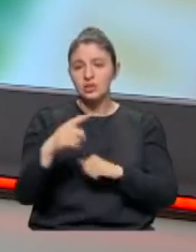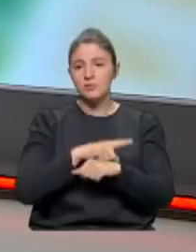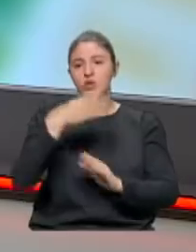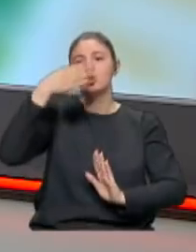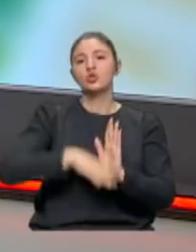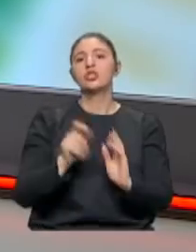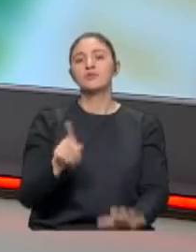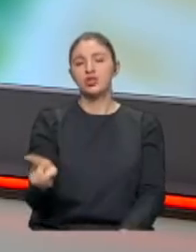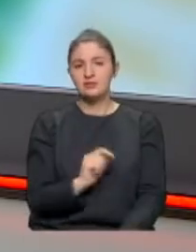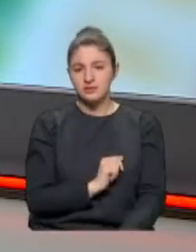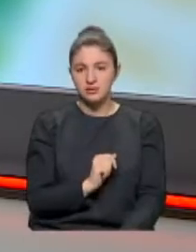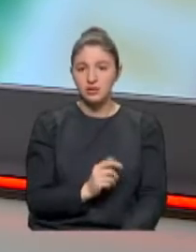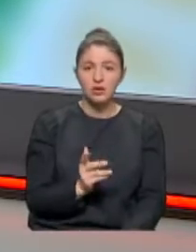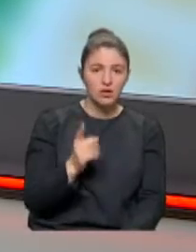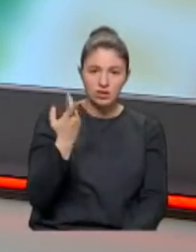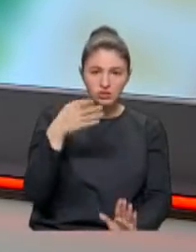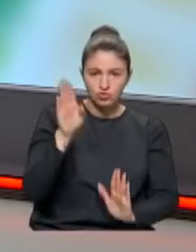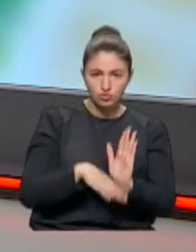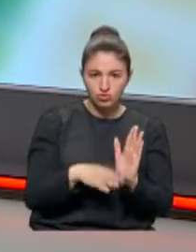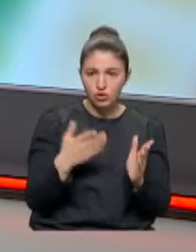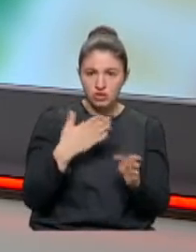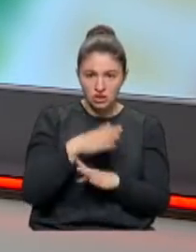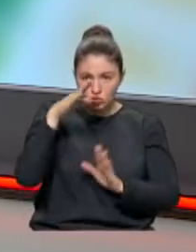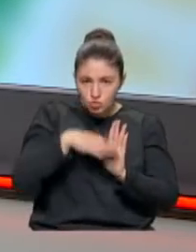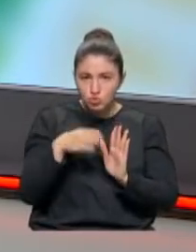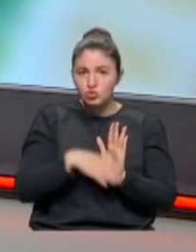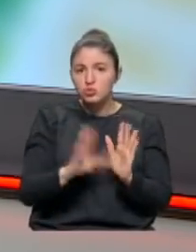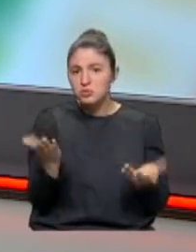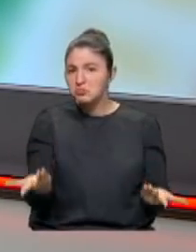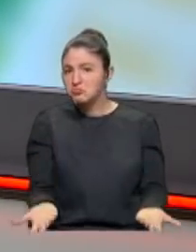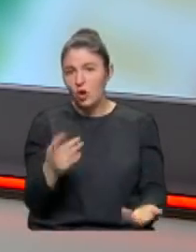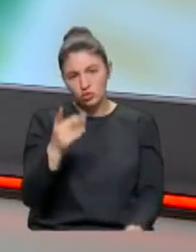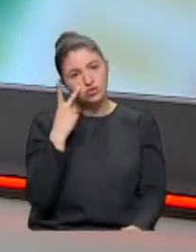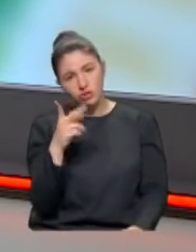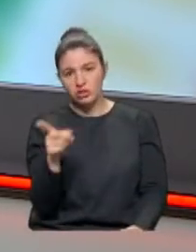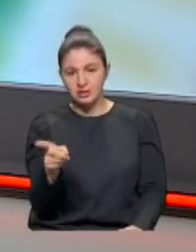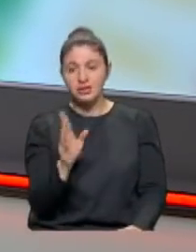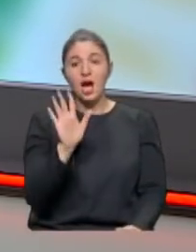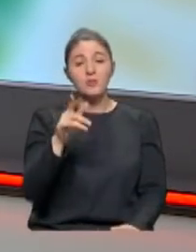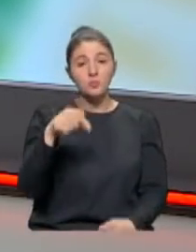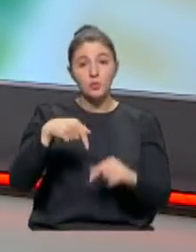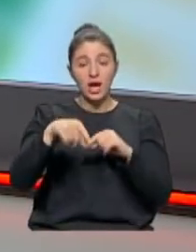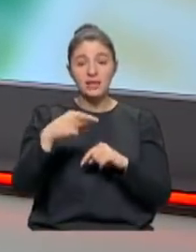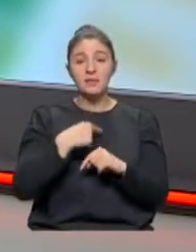dönemde düşüreceğiz. O nasıl düştü, gerçekten düştü mü düşmedi mi onu göreceğiz. Ama bu arada biz